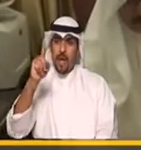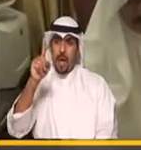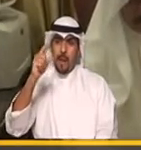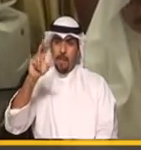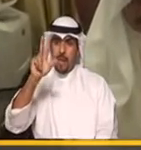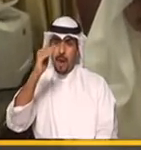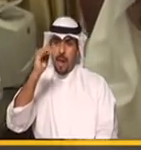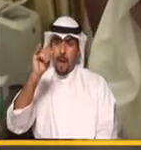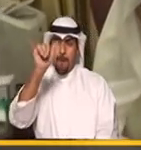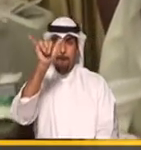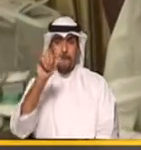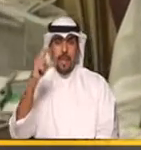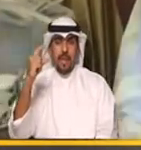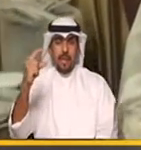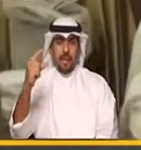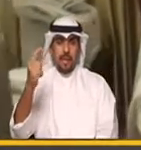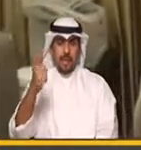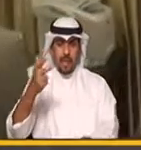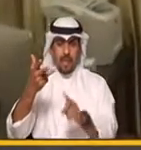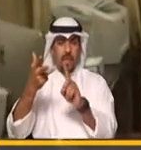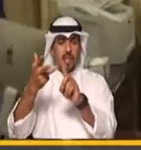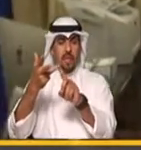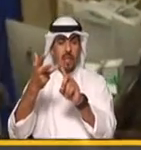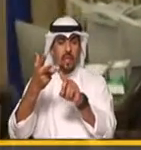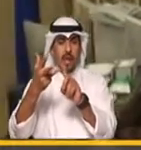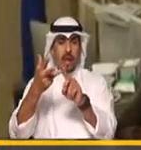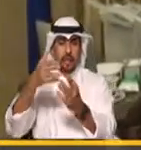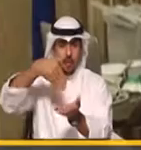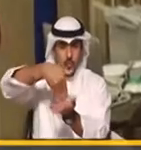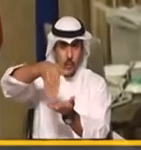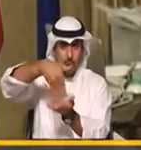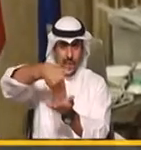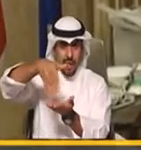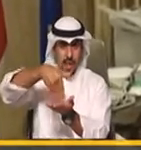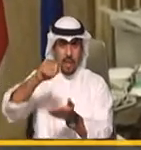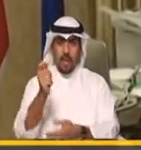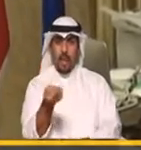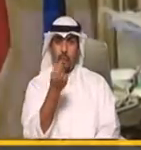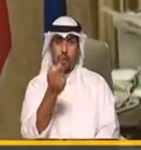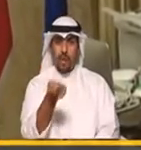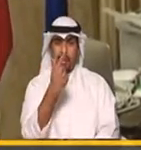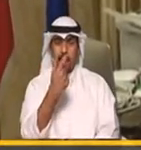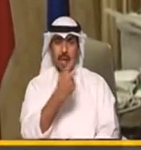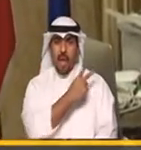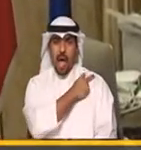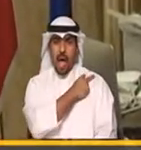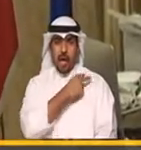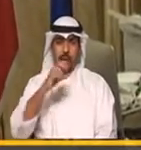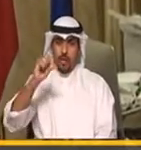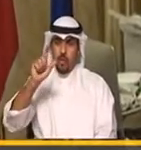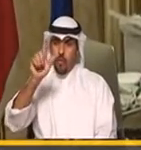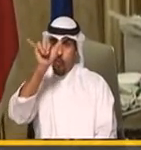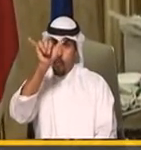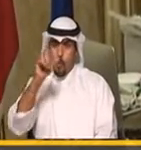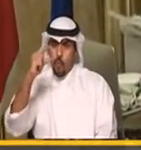ومدير عام الاداره العامه لمكافحه المخدرات بالوكاله العقيد وليد الدريعي